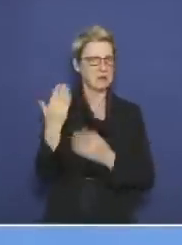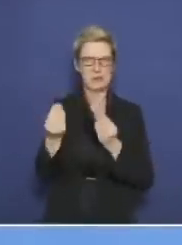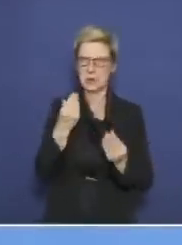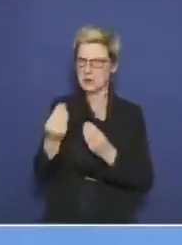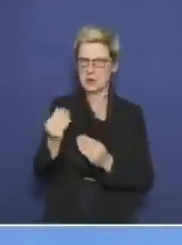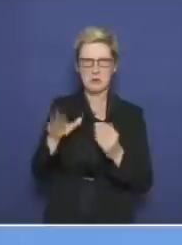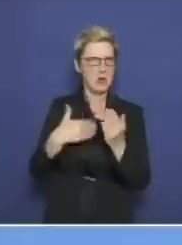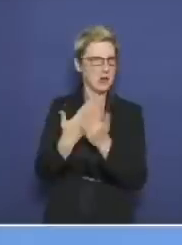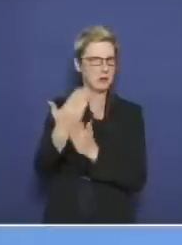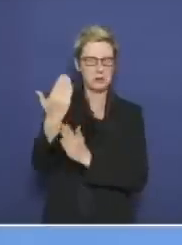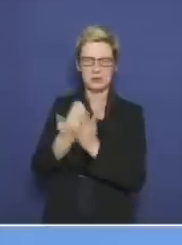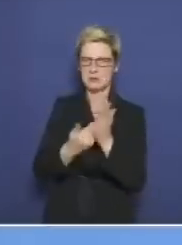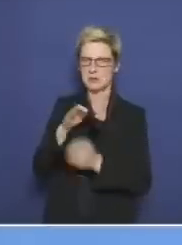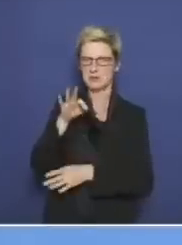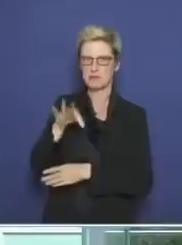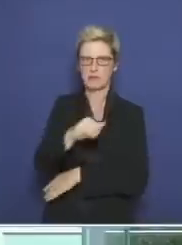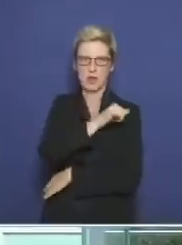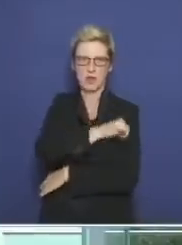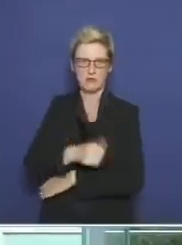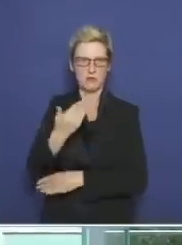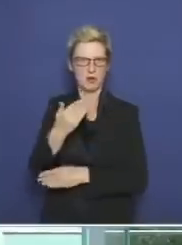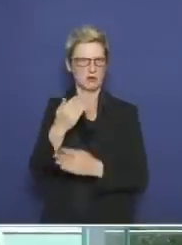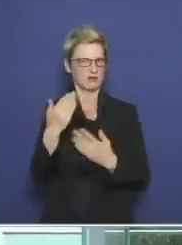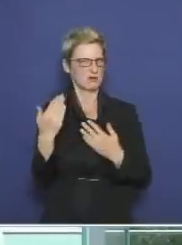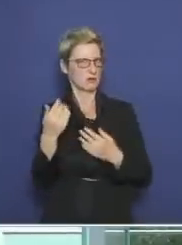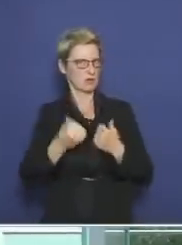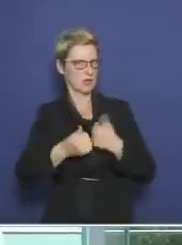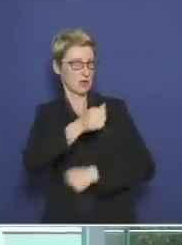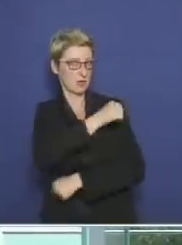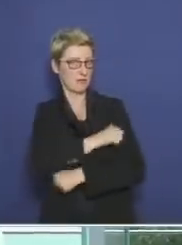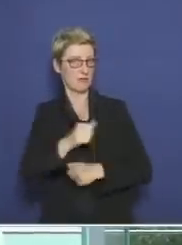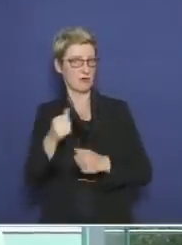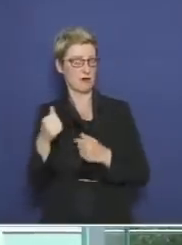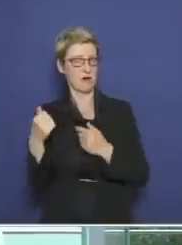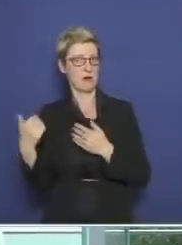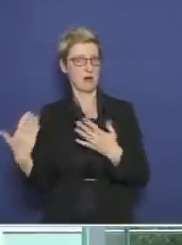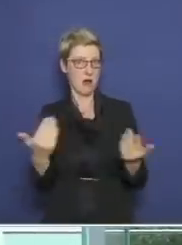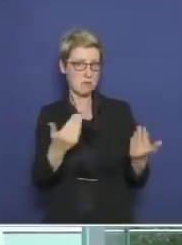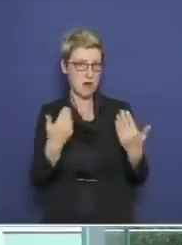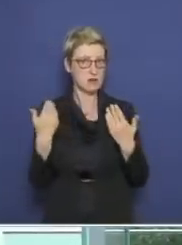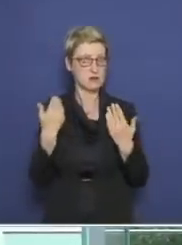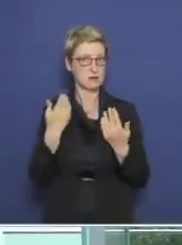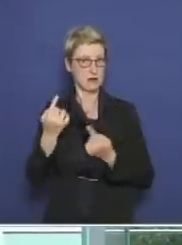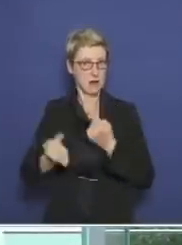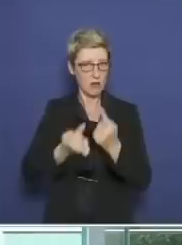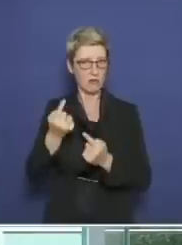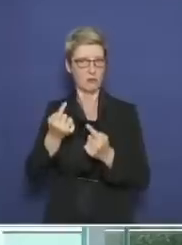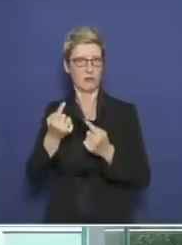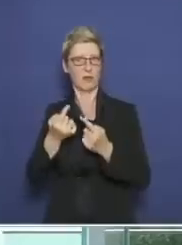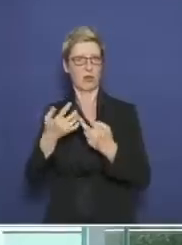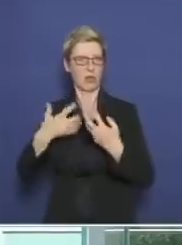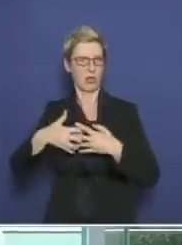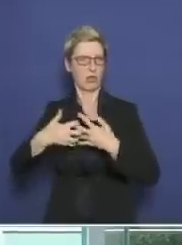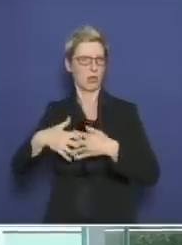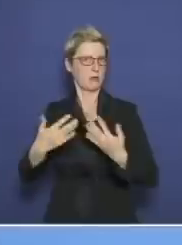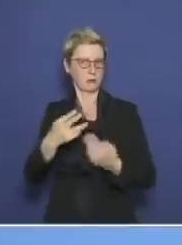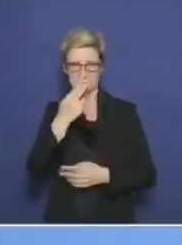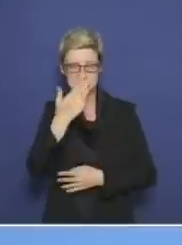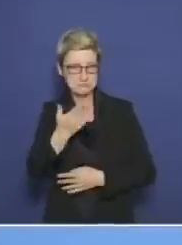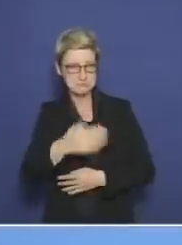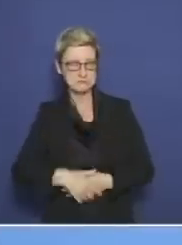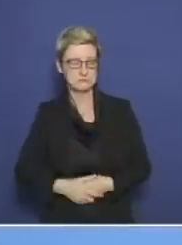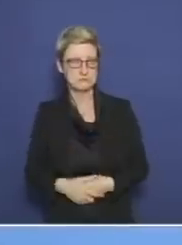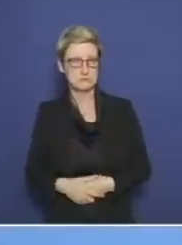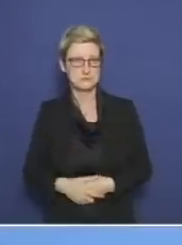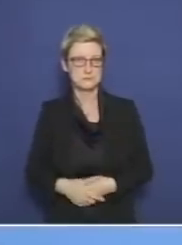der Impfkampagne? Also zuerst einmal ja. Es gibt noch